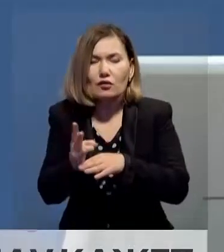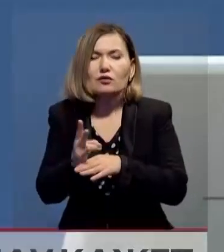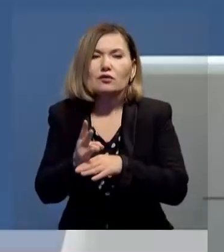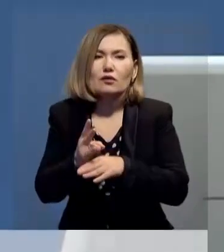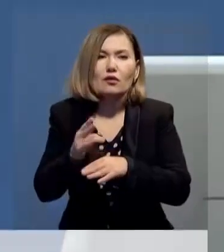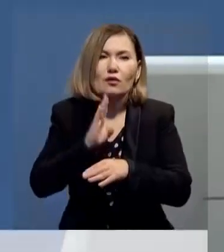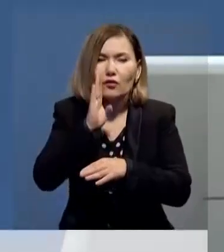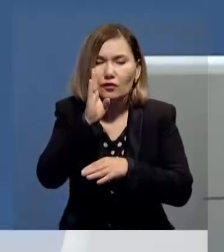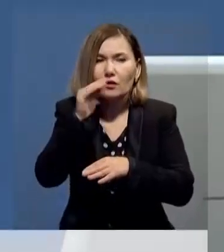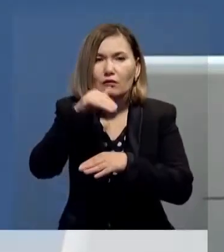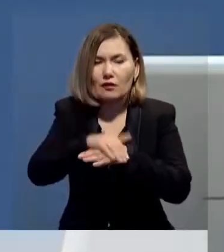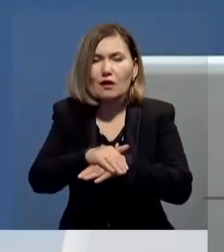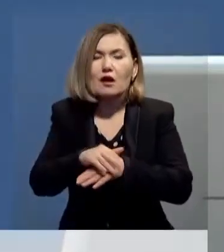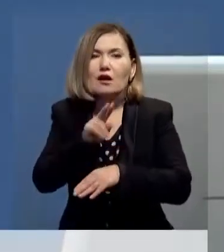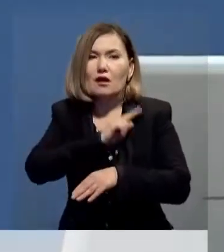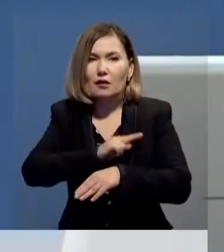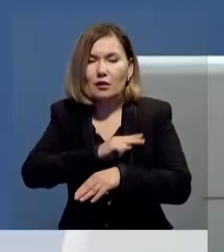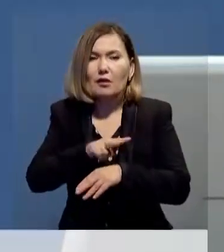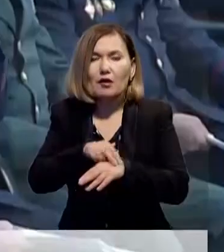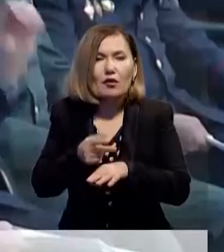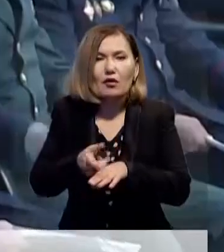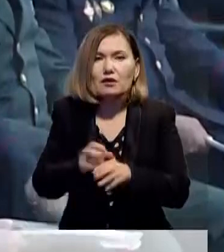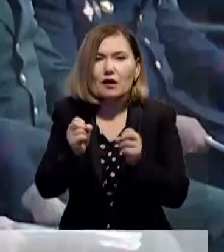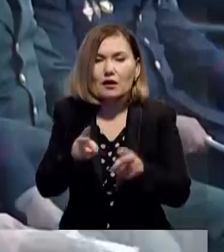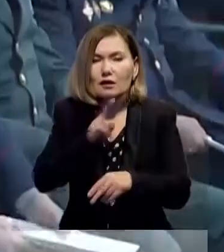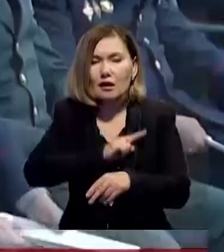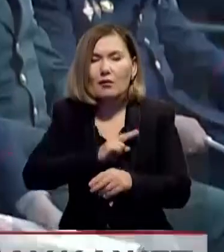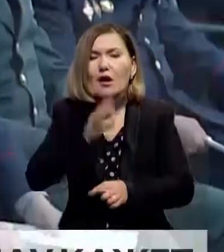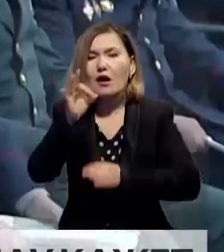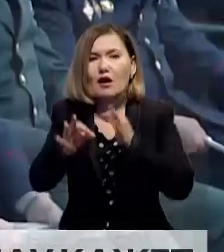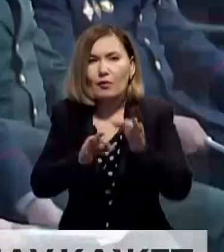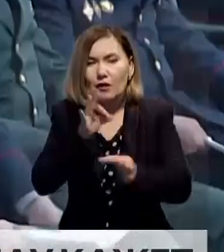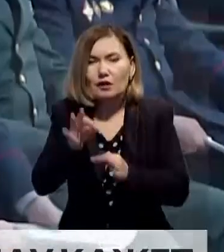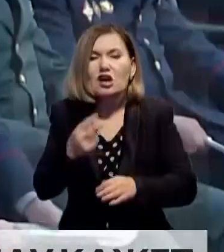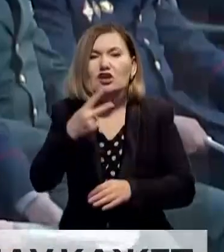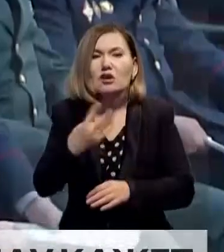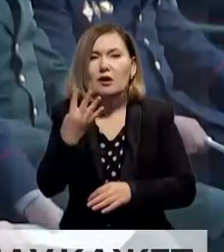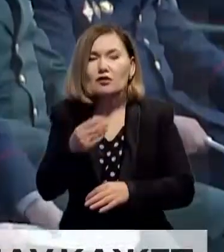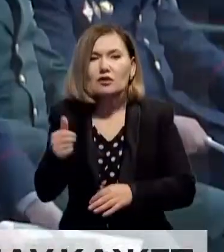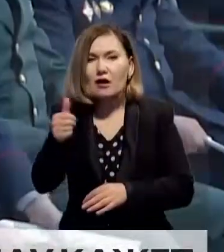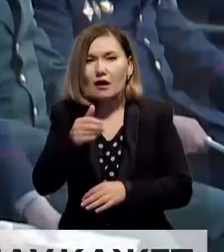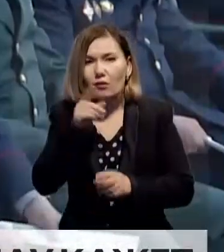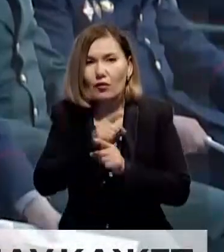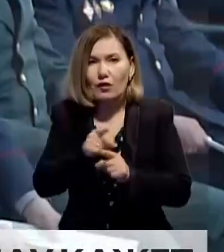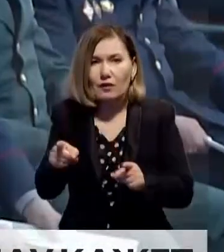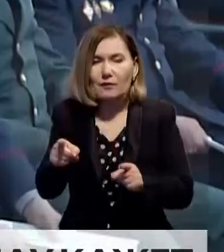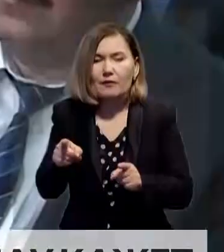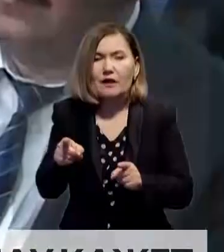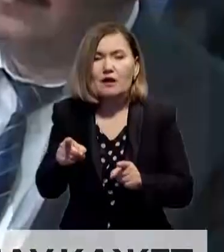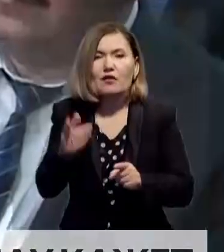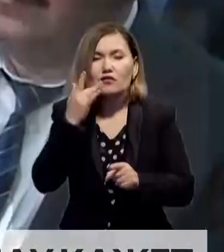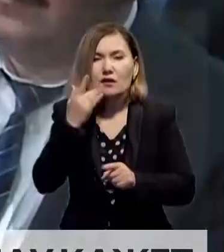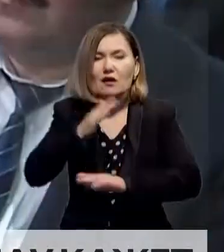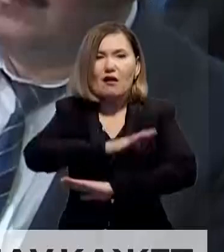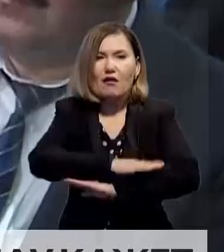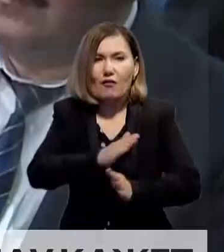болады. Қауіп-қатер де бар. Тәулік бойы, яғни 24 сағат бойы сақадай